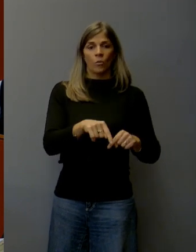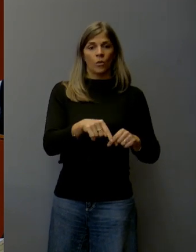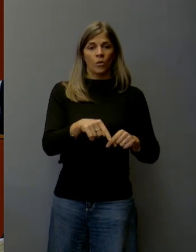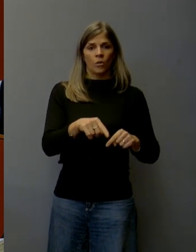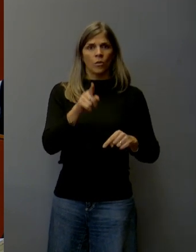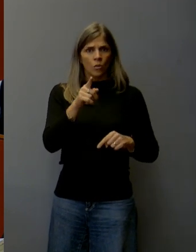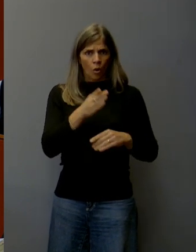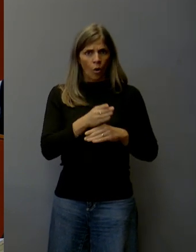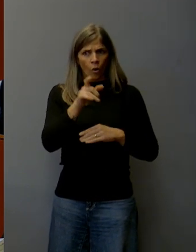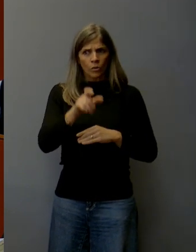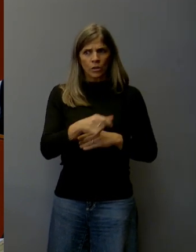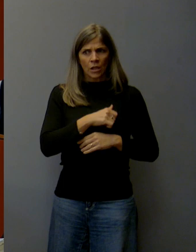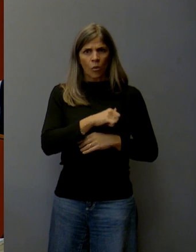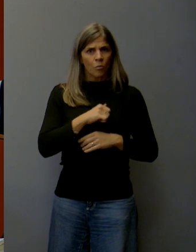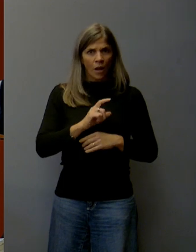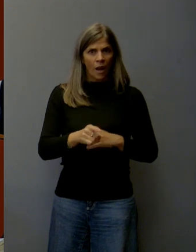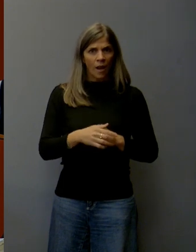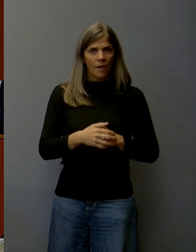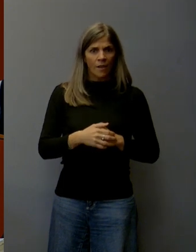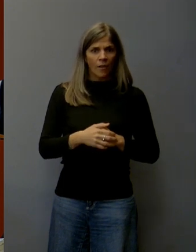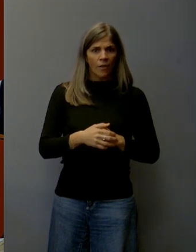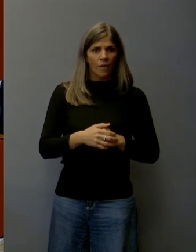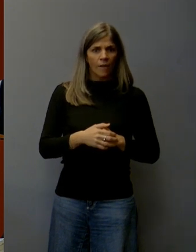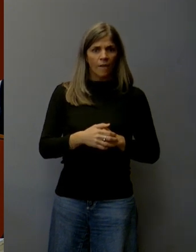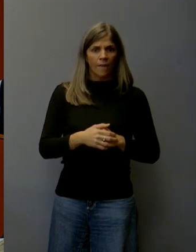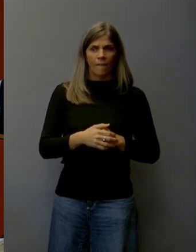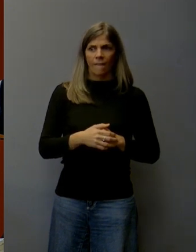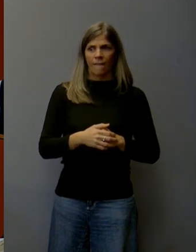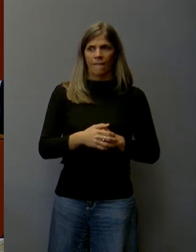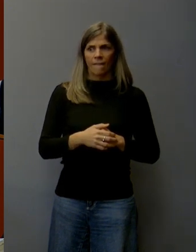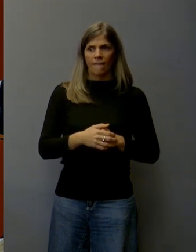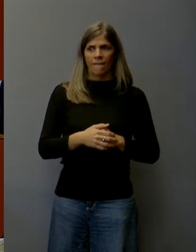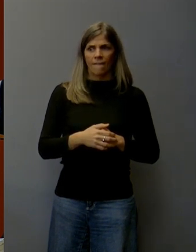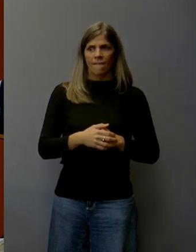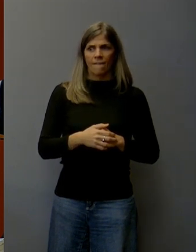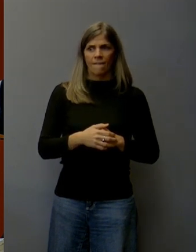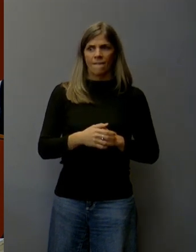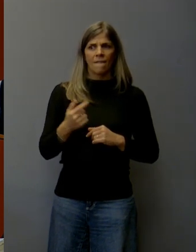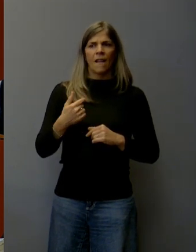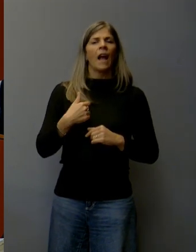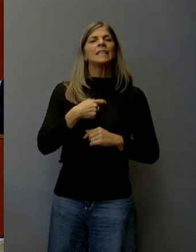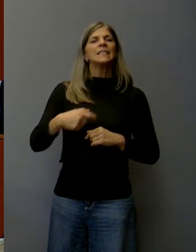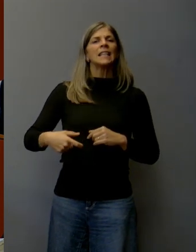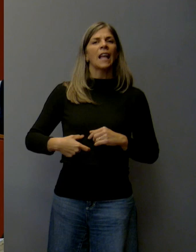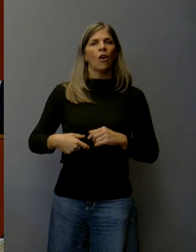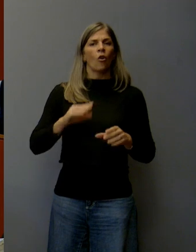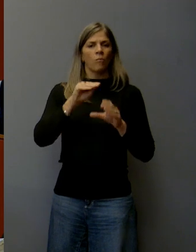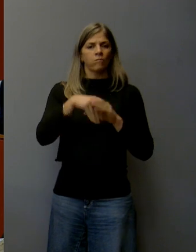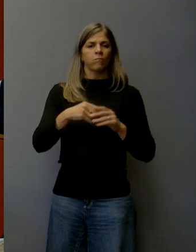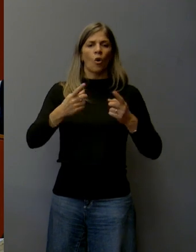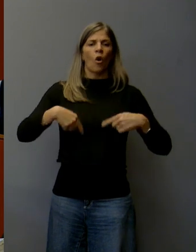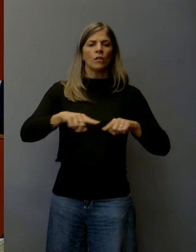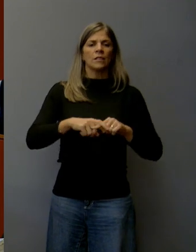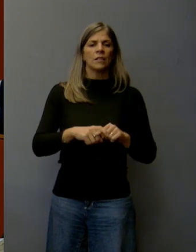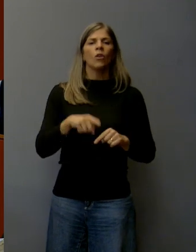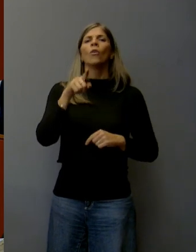è un consigliere comunale se no non voterebbe Signor Sindaco su Signor Sindaco lei è